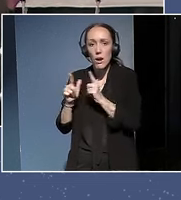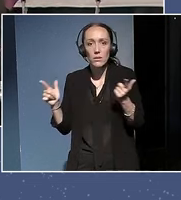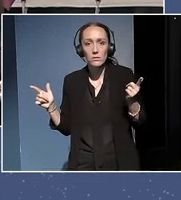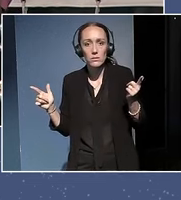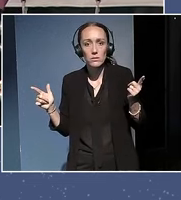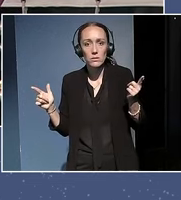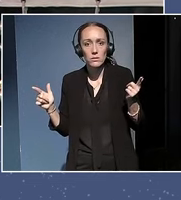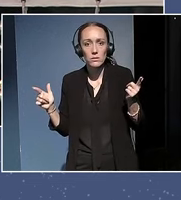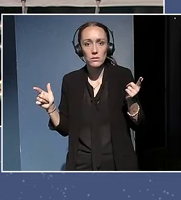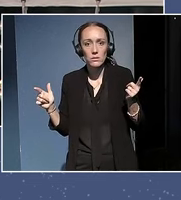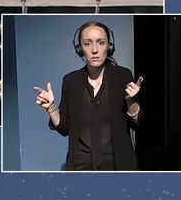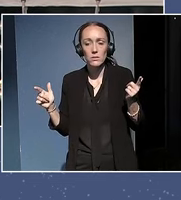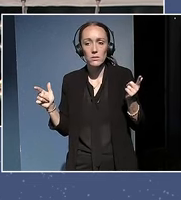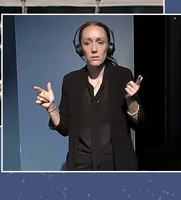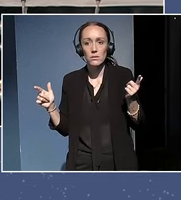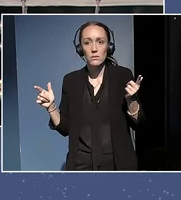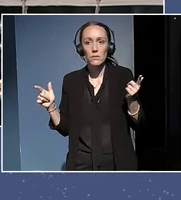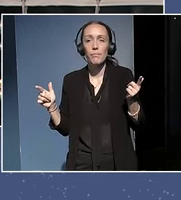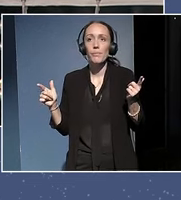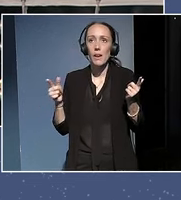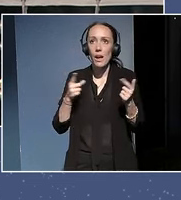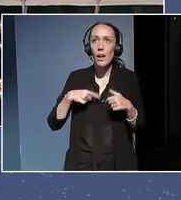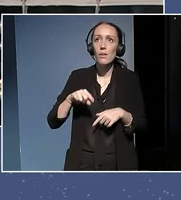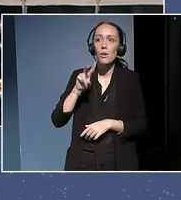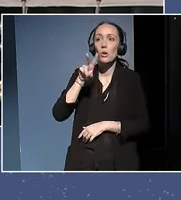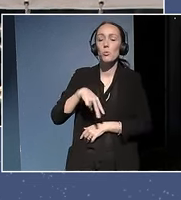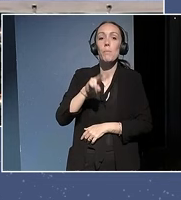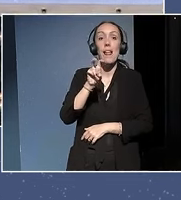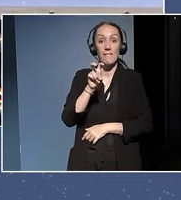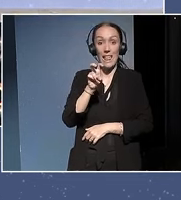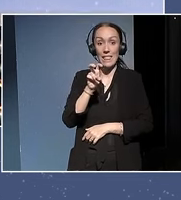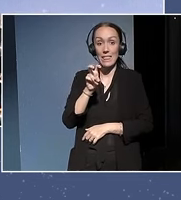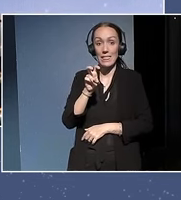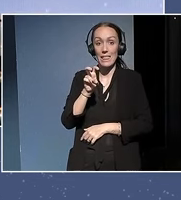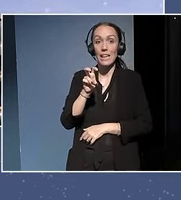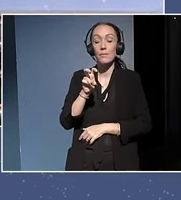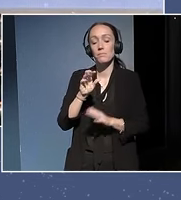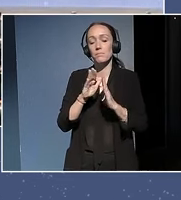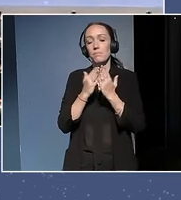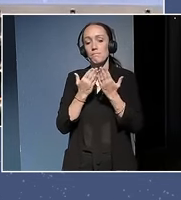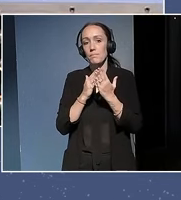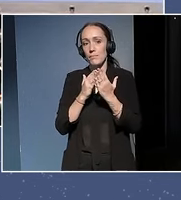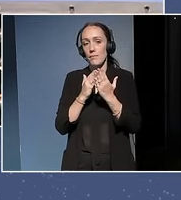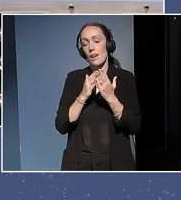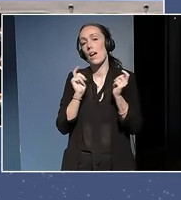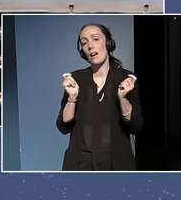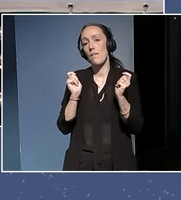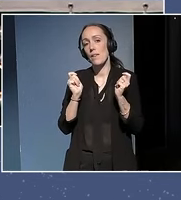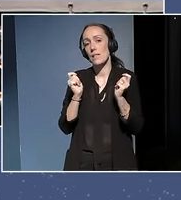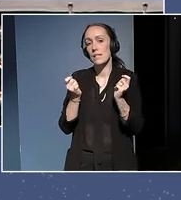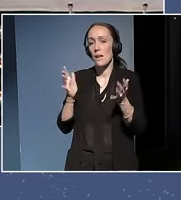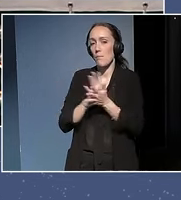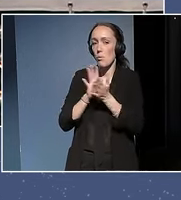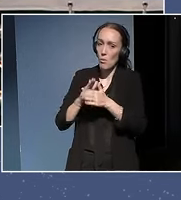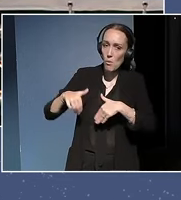animale ed è così che arriviamo al 2020 e pubblichiamo su Nature con tanto di copertina la